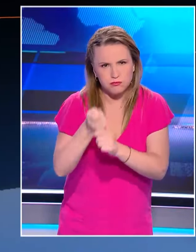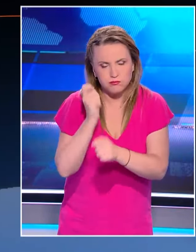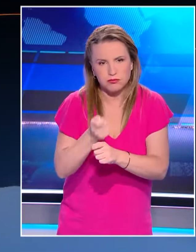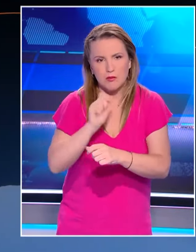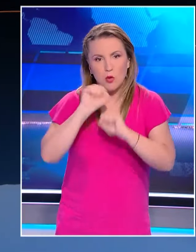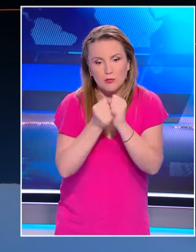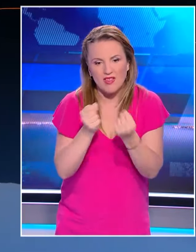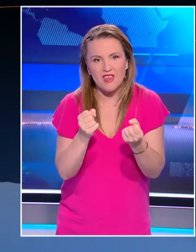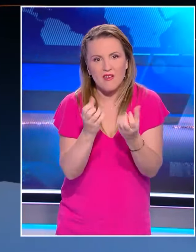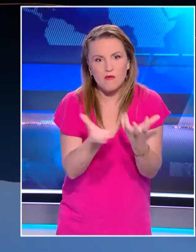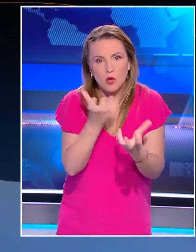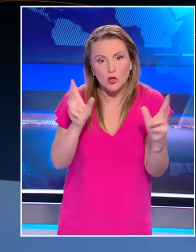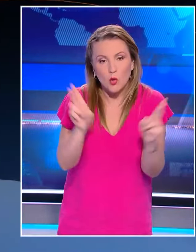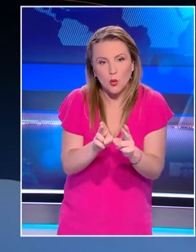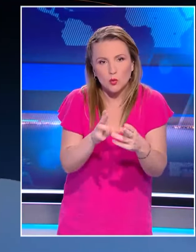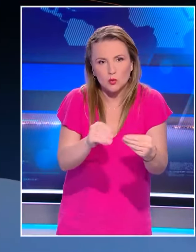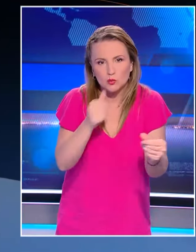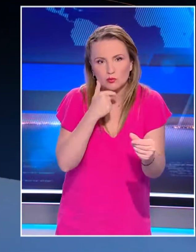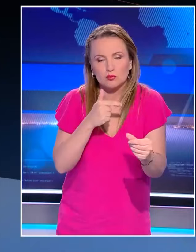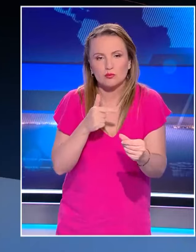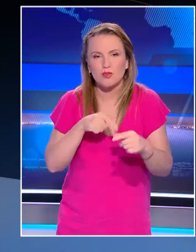Έχουν φτιάξει ξανά οι εθελοντές μια